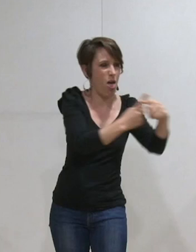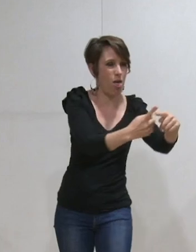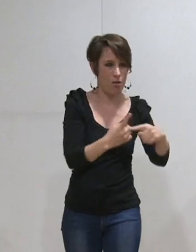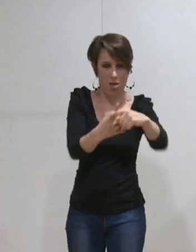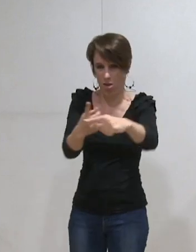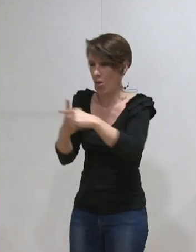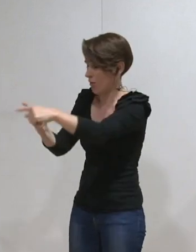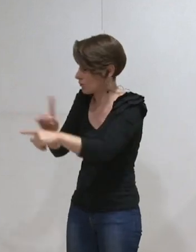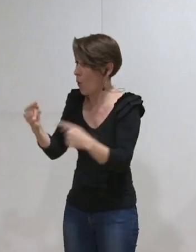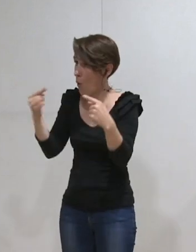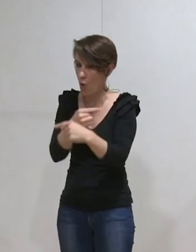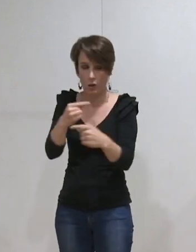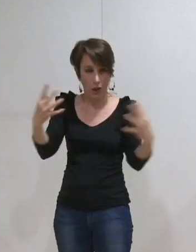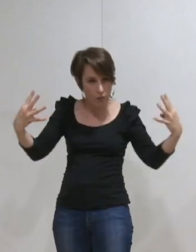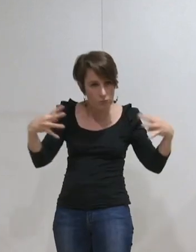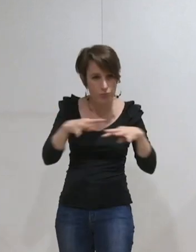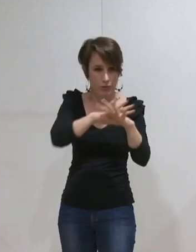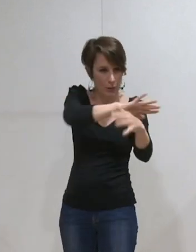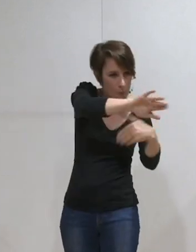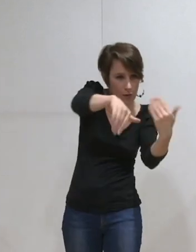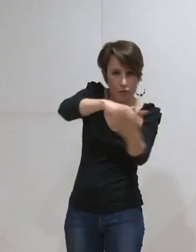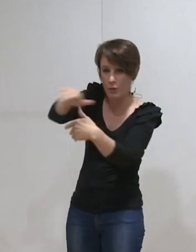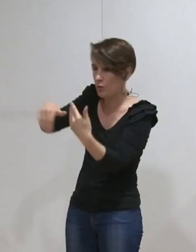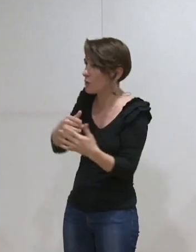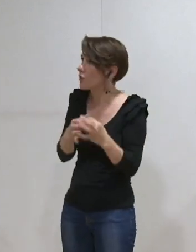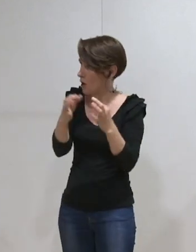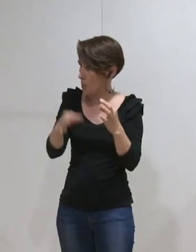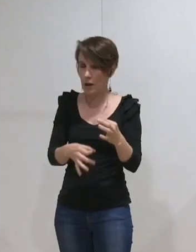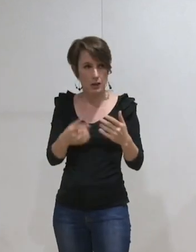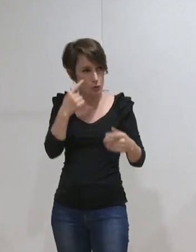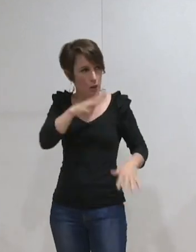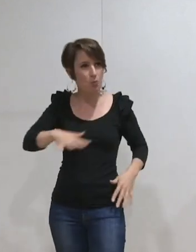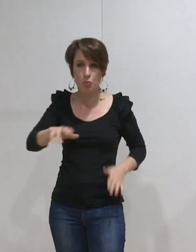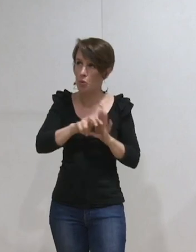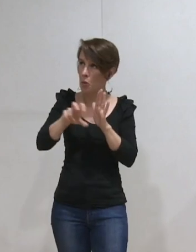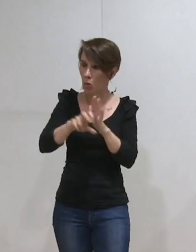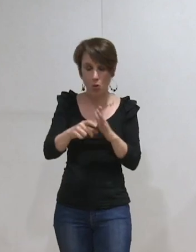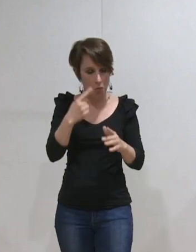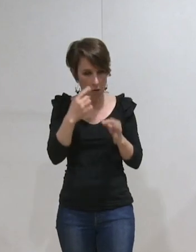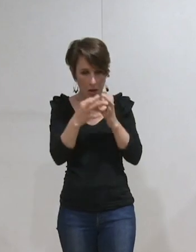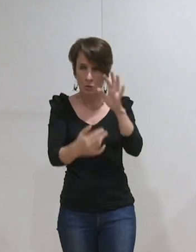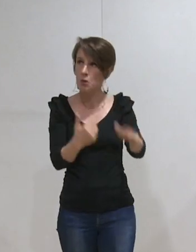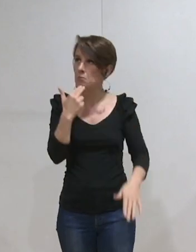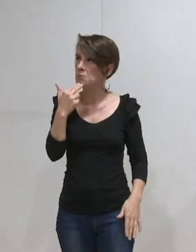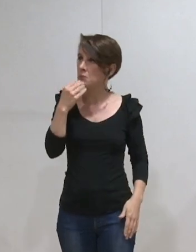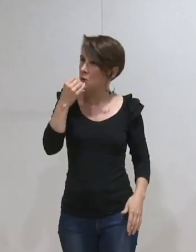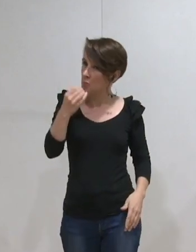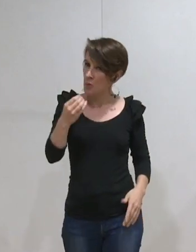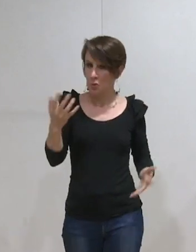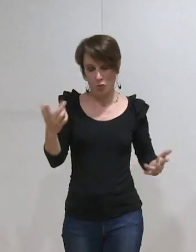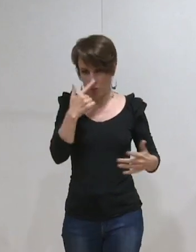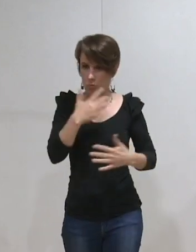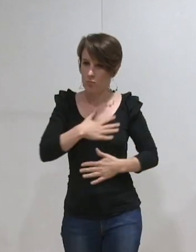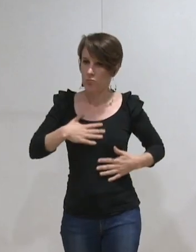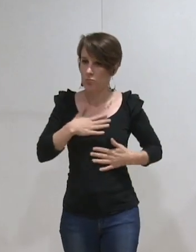de relégation je crois qu' elle a déjà démontré auprès des Grenoblois sa pertinence et de ce point de vue il faut seré jouir de ce qui est annoncé ici